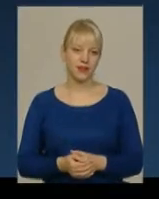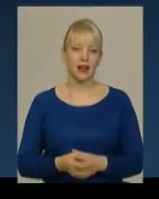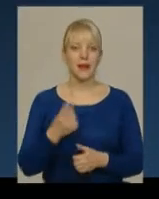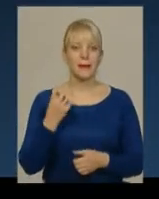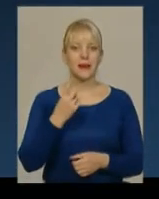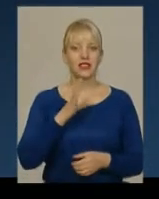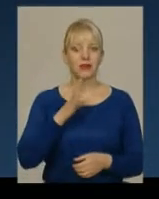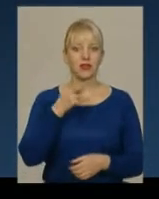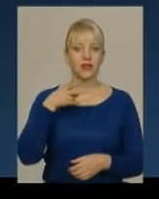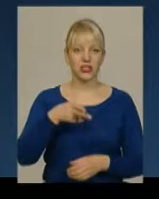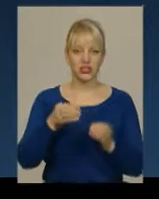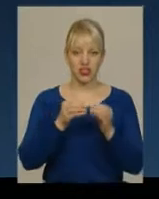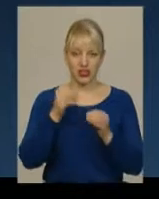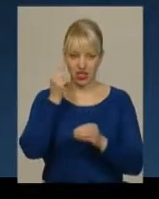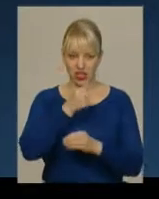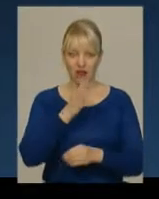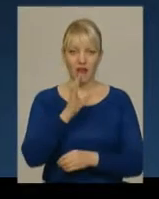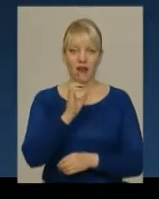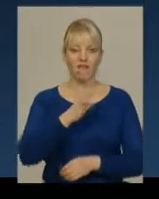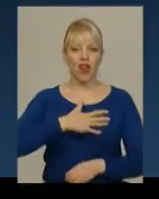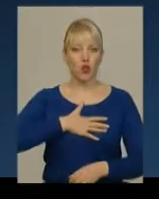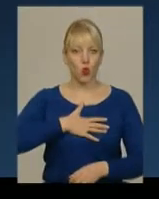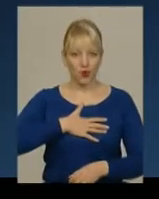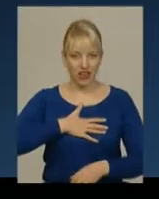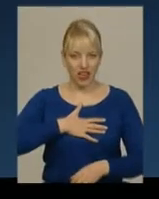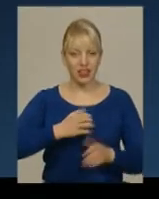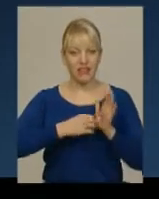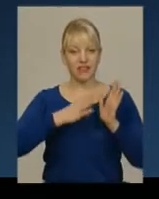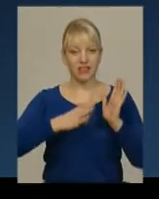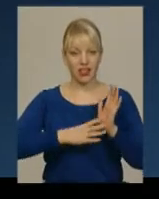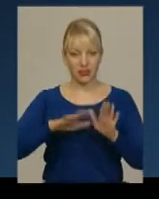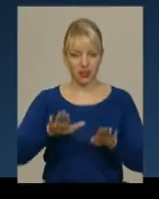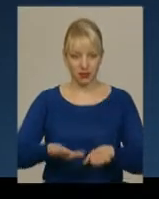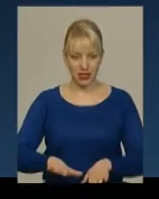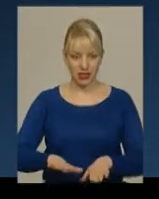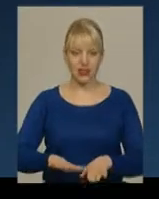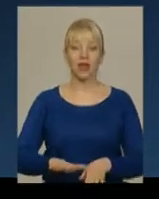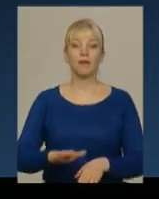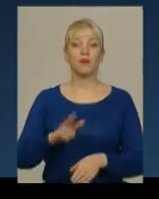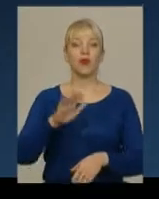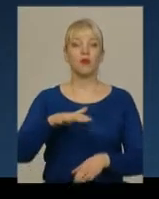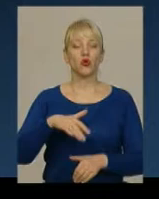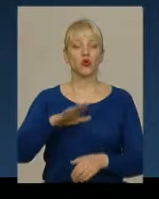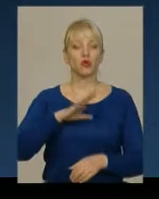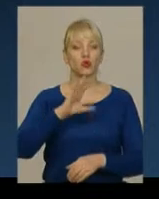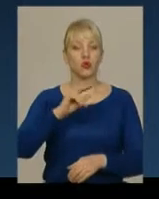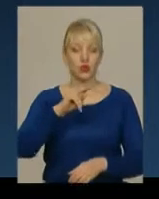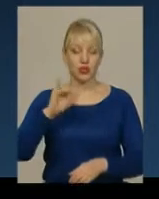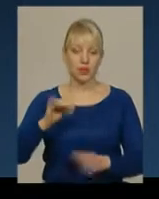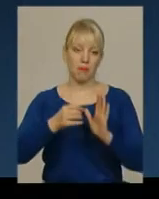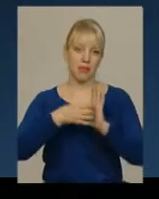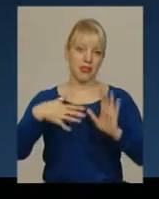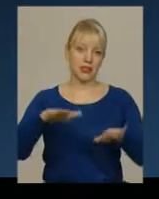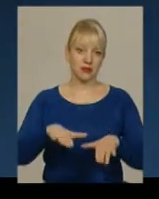Перша була 2010 рік, Ванкувер, Канада, 19 місце, потім Сочі було 15